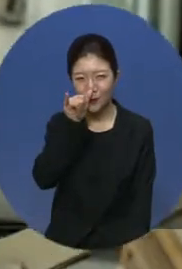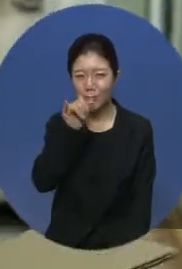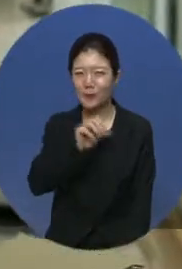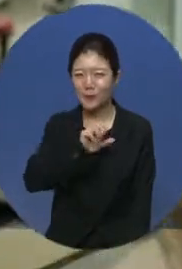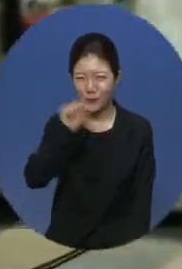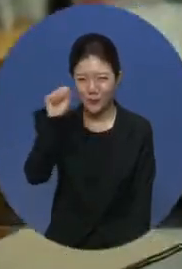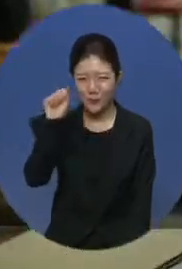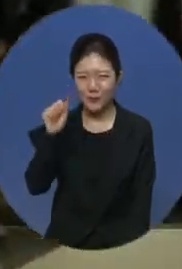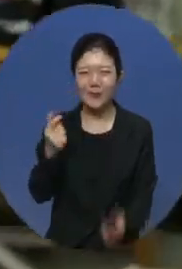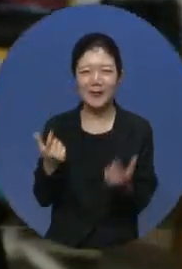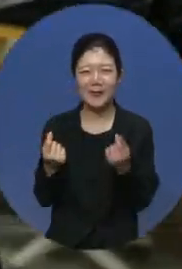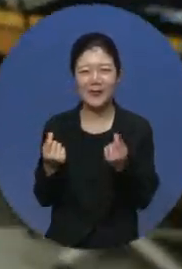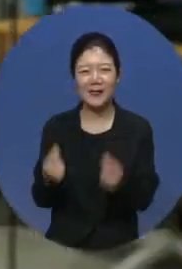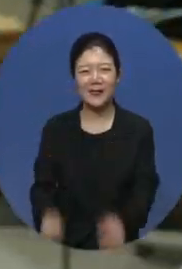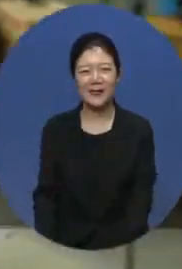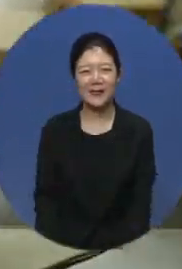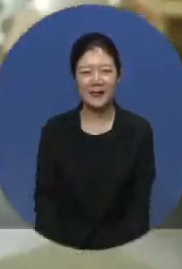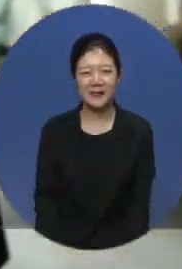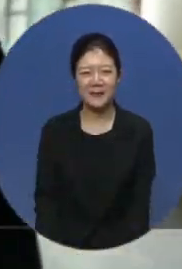같은데요.